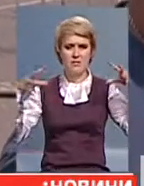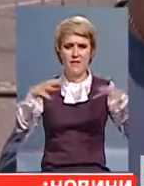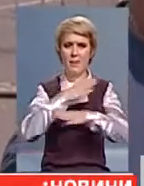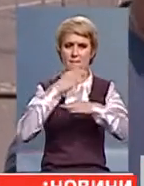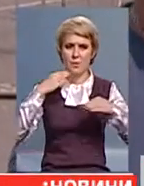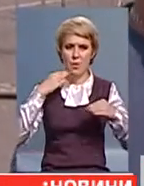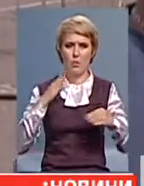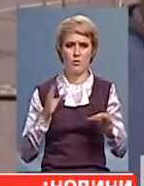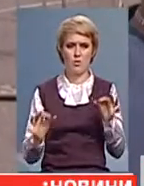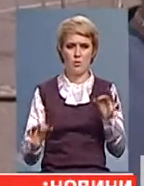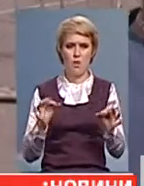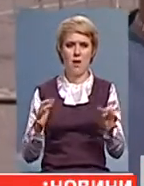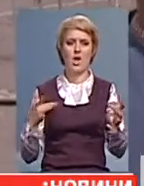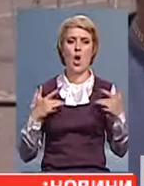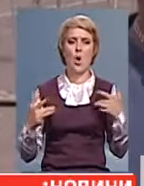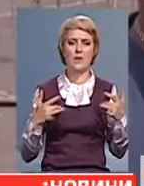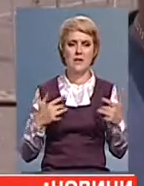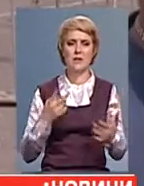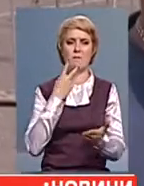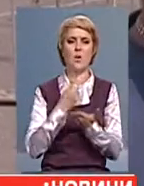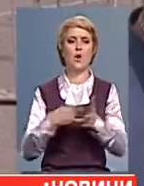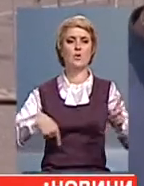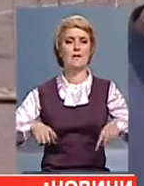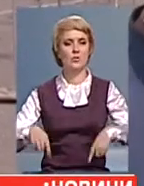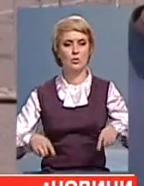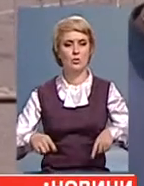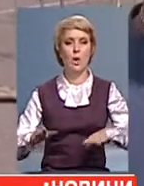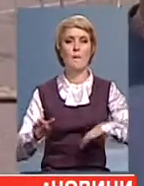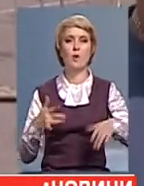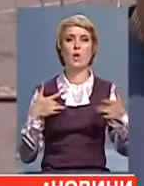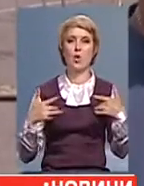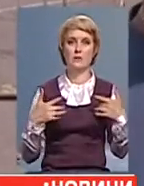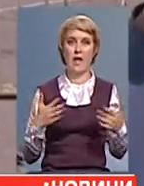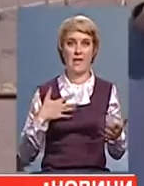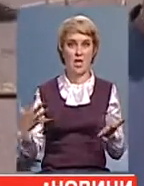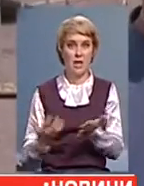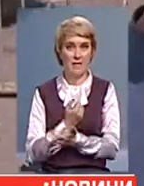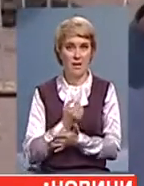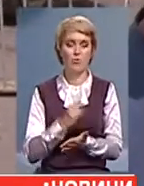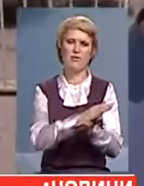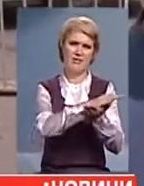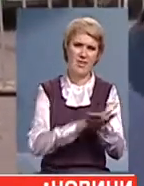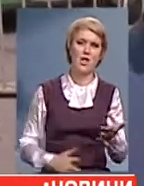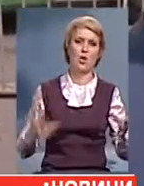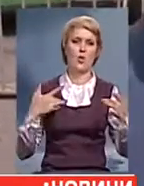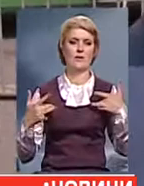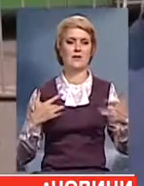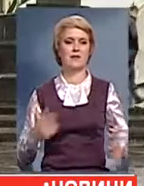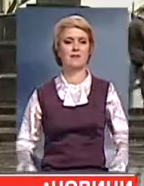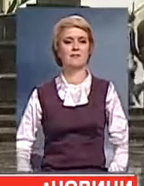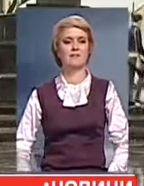будуть нормальные концерты покажет футбол после концерта если наши выиграет будет дальше концерт